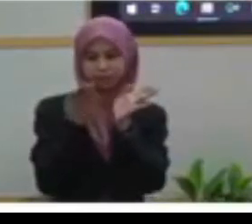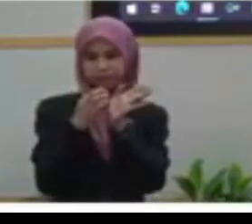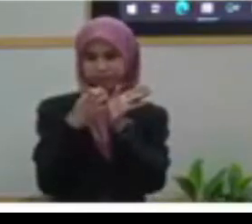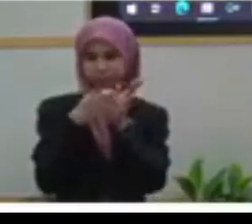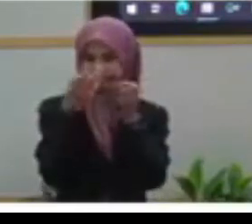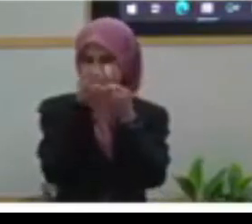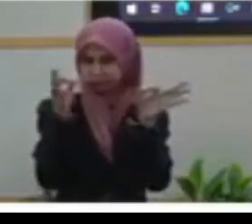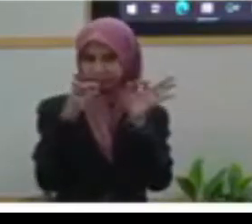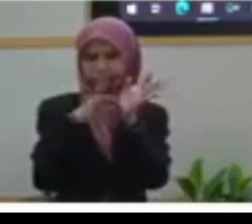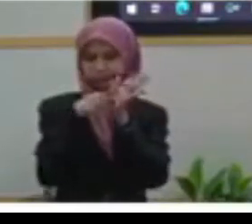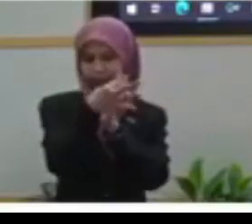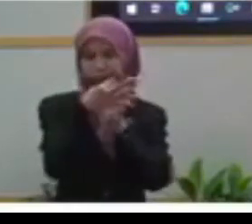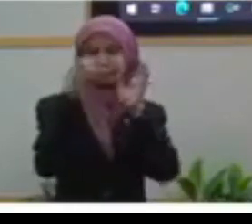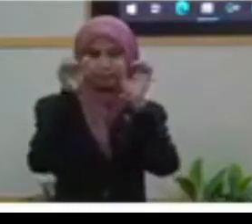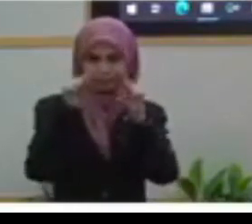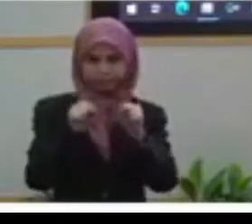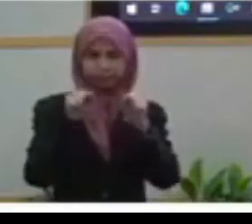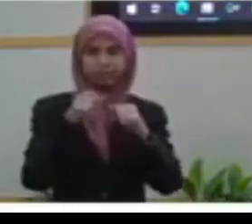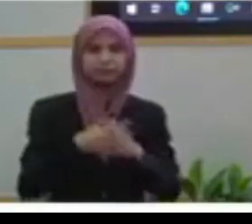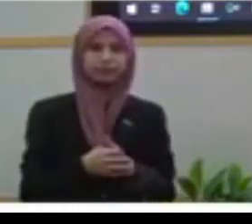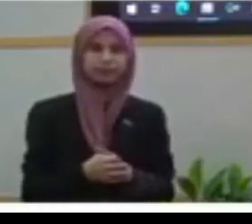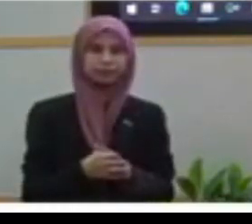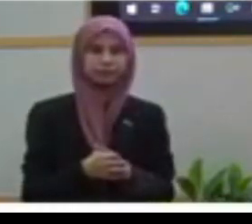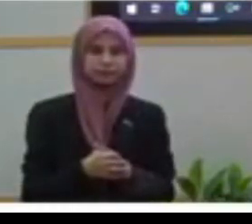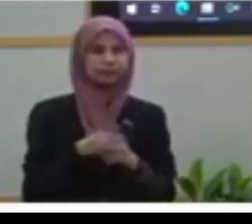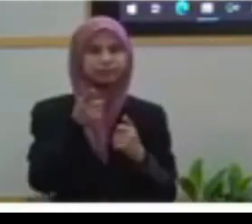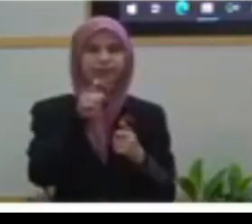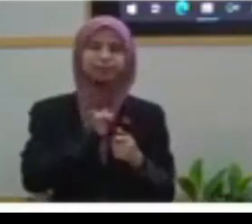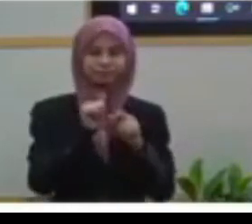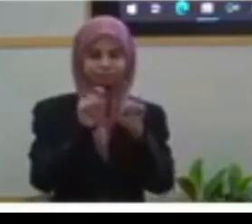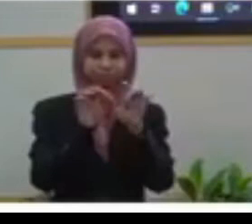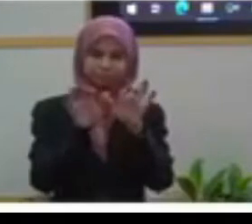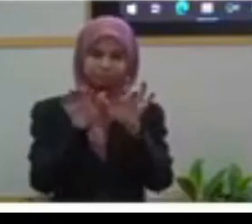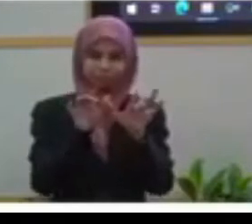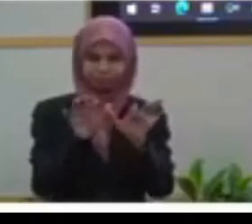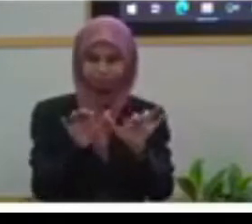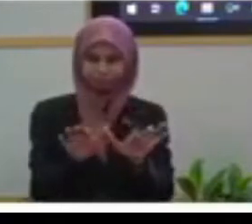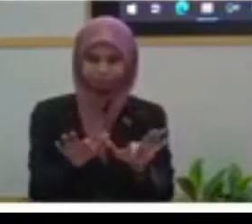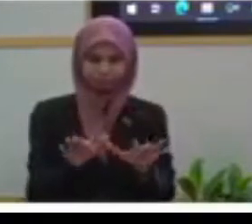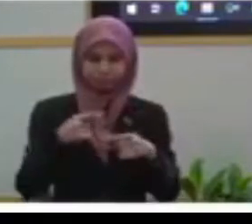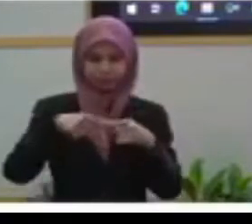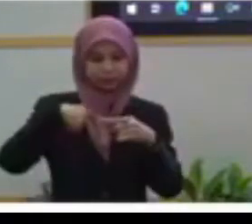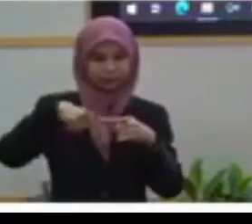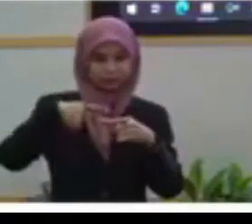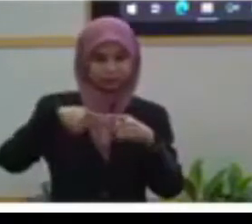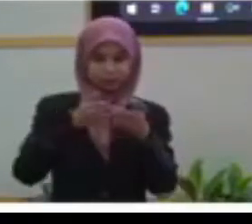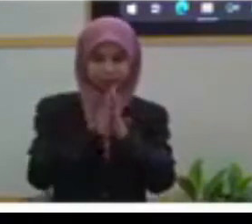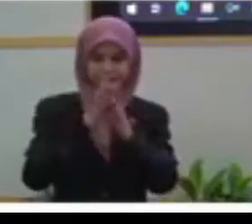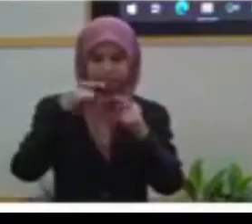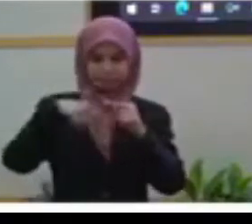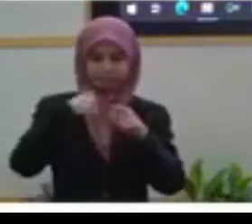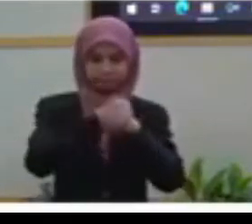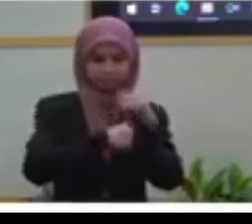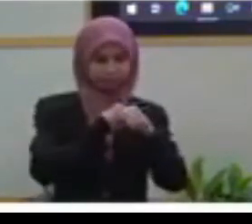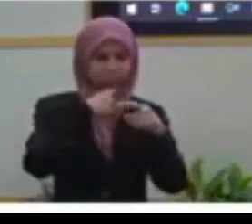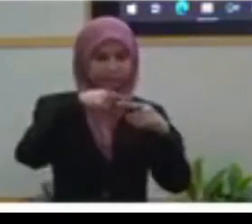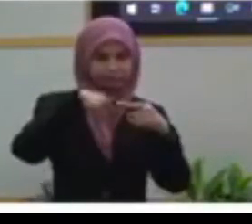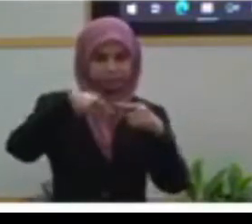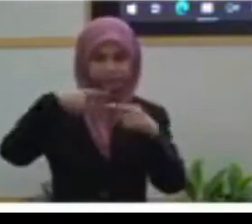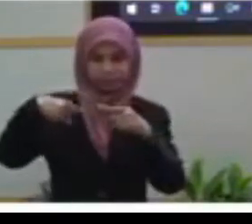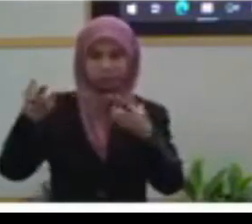Isikan borang. Dan isilah tarikh tahun permohonan. Tahun berapa.